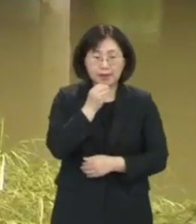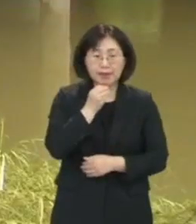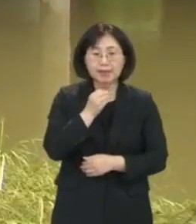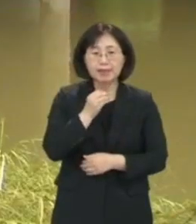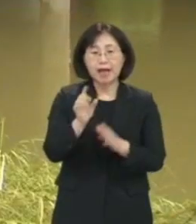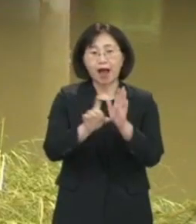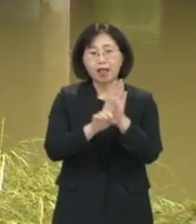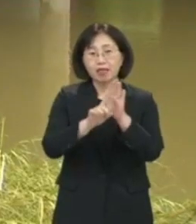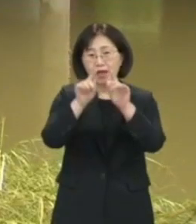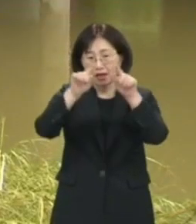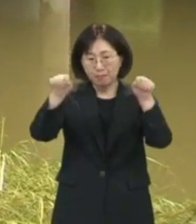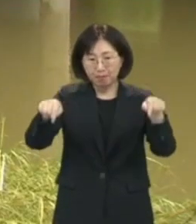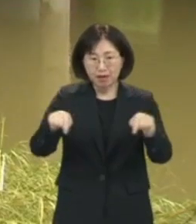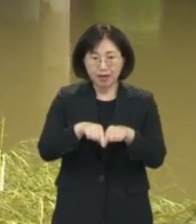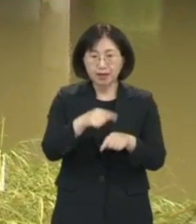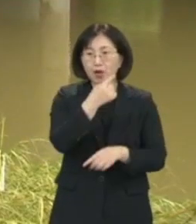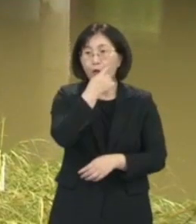단말기 등을 통해 확인할 수 있습니다